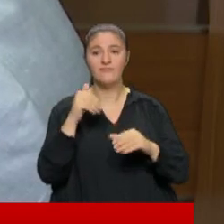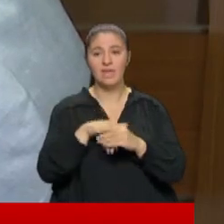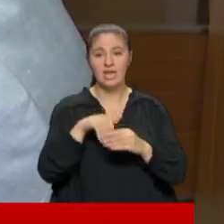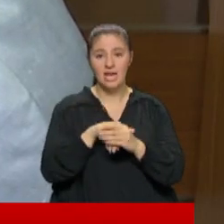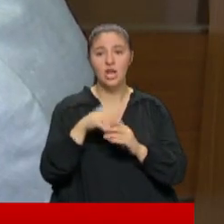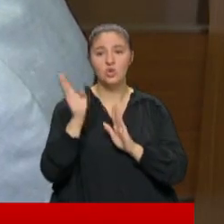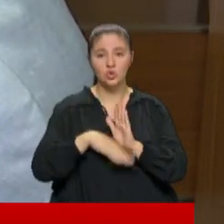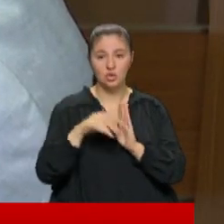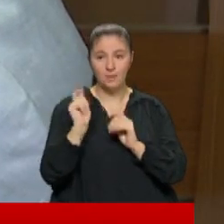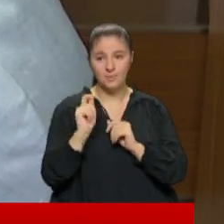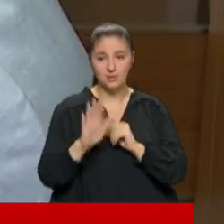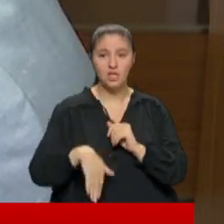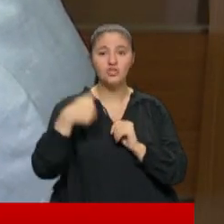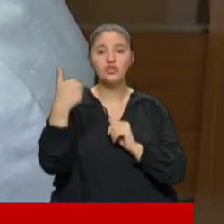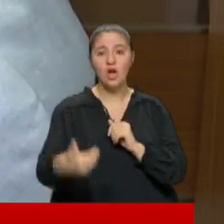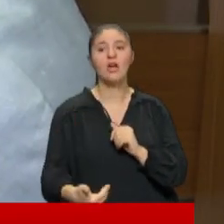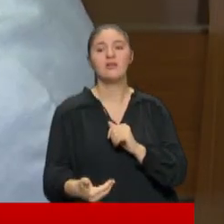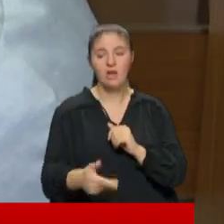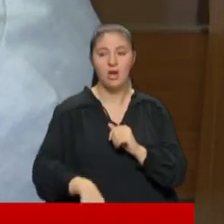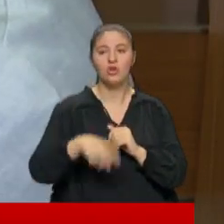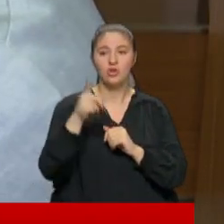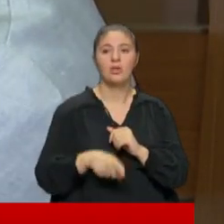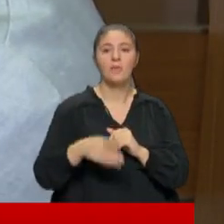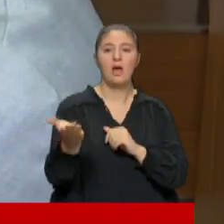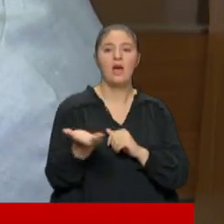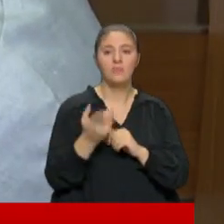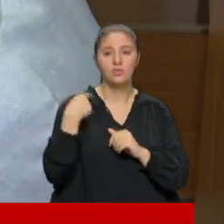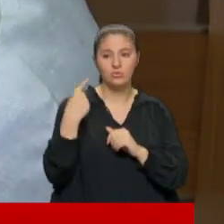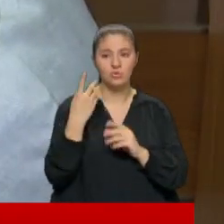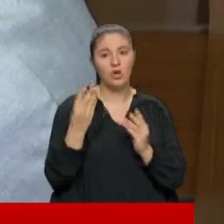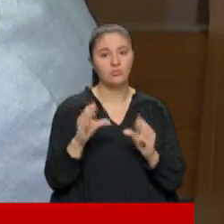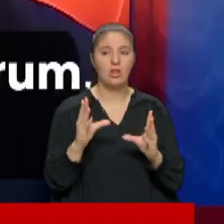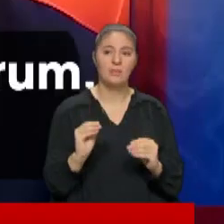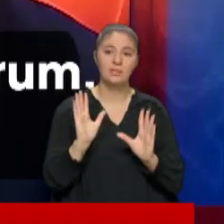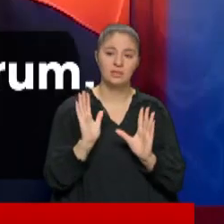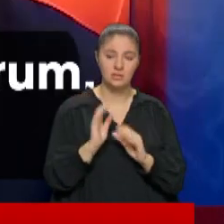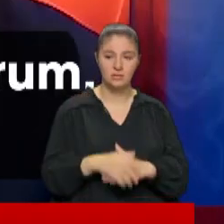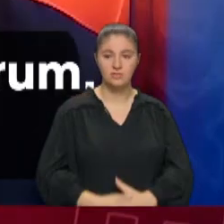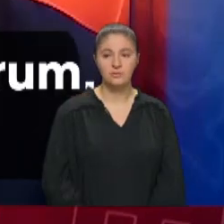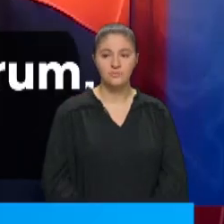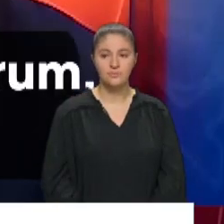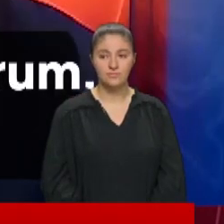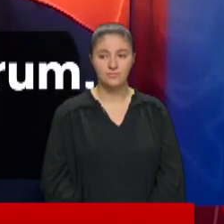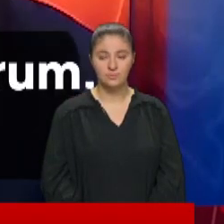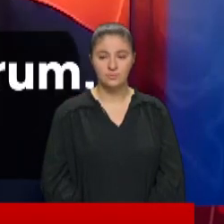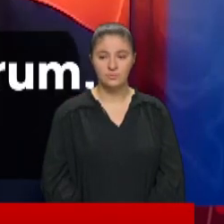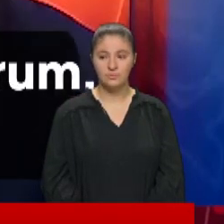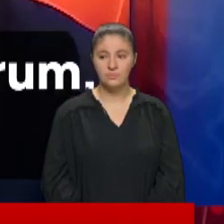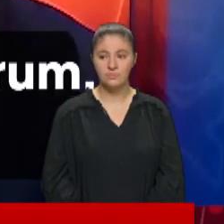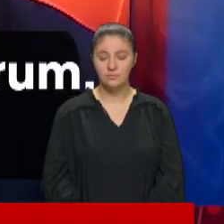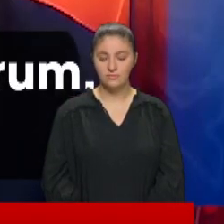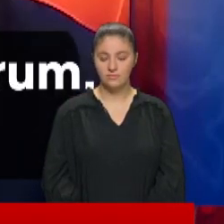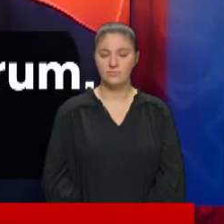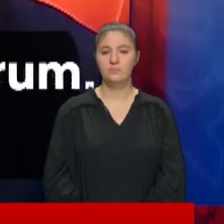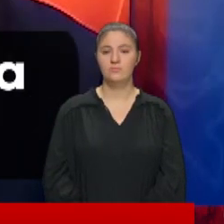milletvekili düşürüldükten sonra gündeme almak düşüncesiyle olmuş olabilir. Bunun kime ne faydası var? Gerçekten bilmiyorum. Daha